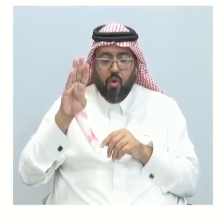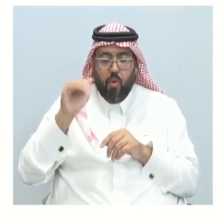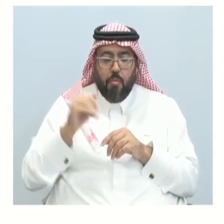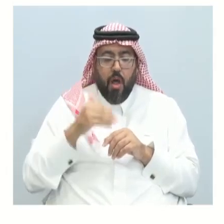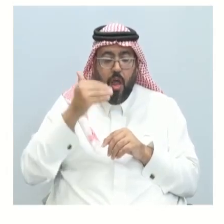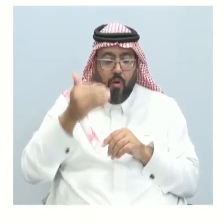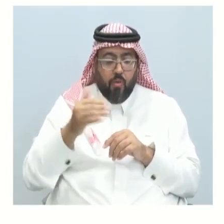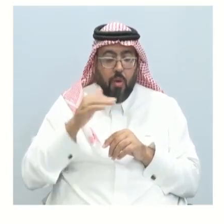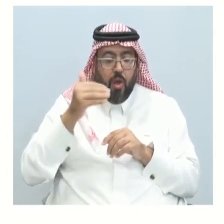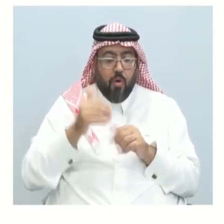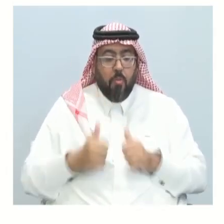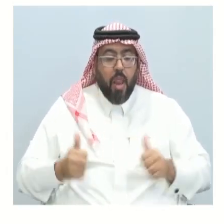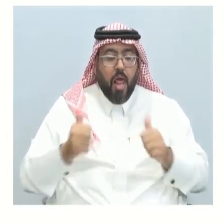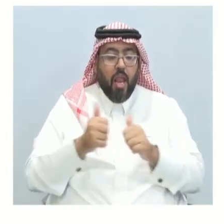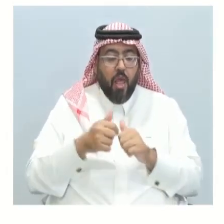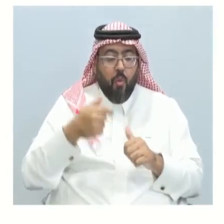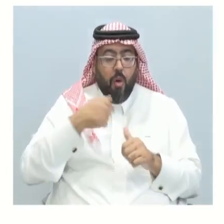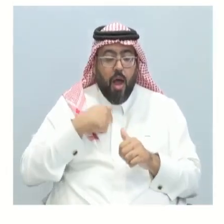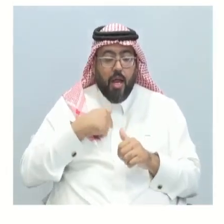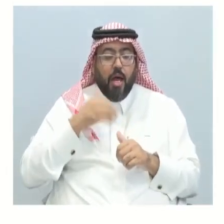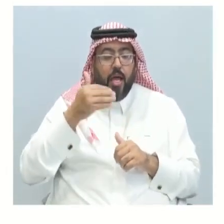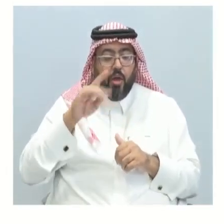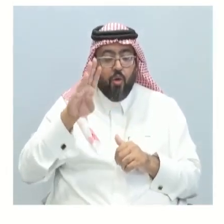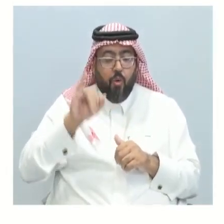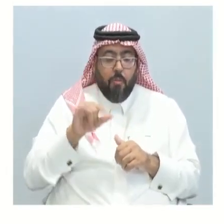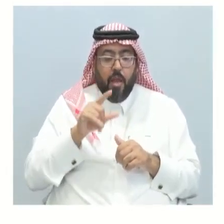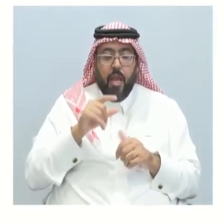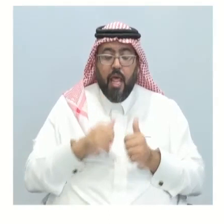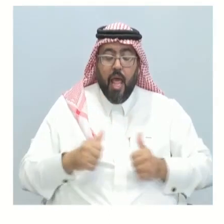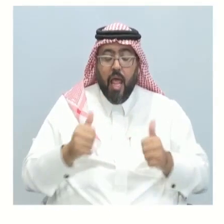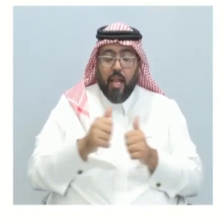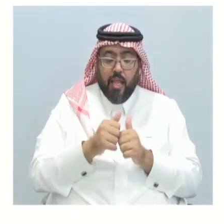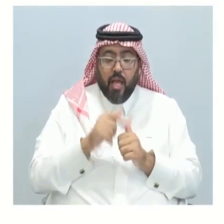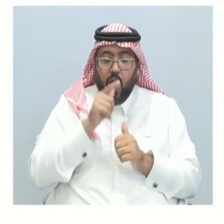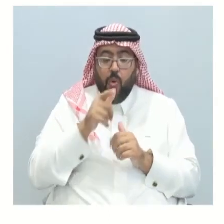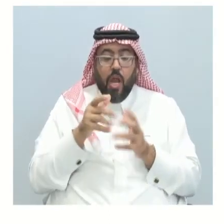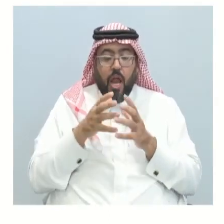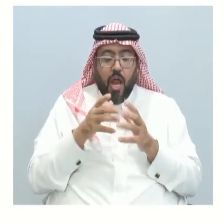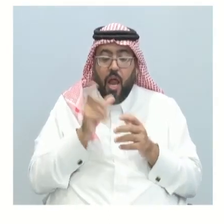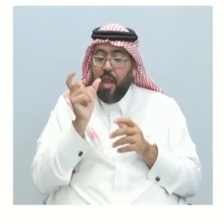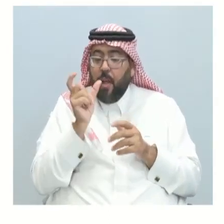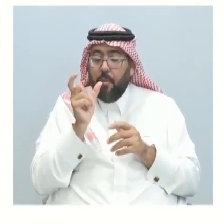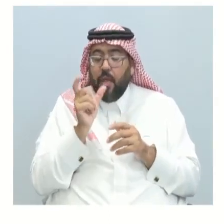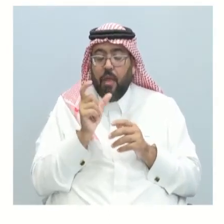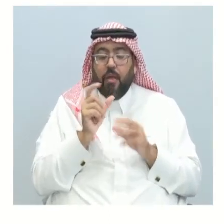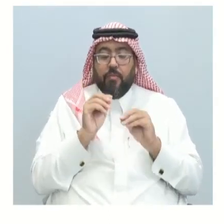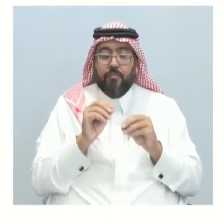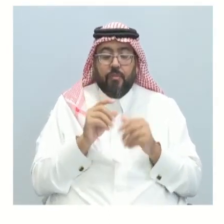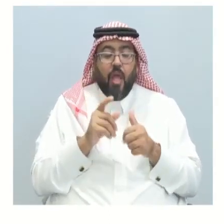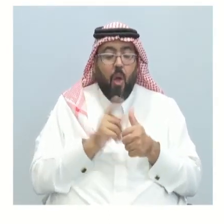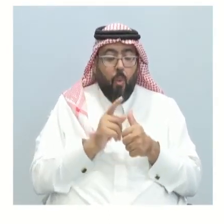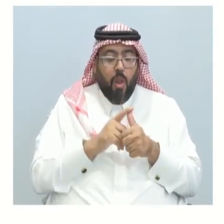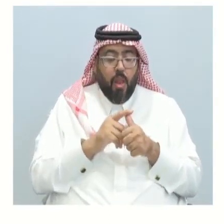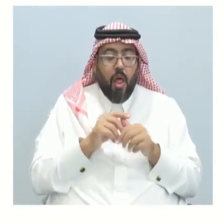العظيم يبين مكانه وحقوق الزوجه فنلاحظ في الحديث الاول وهو حديث ابي هريره